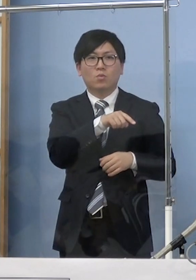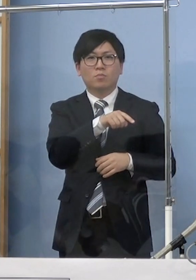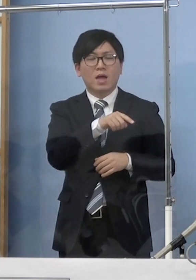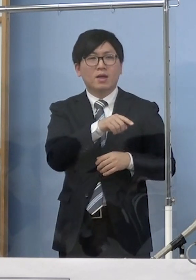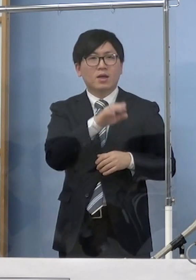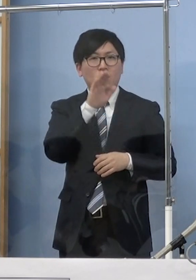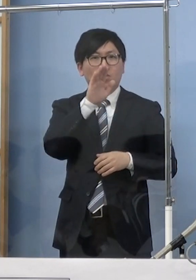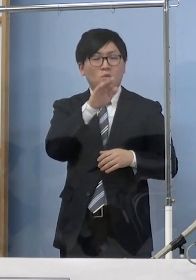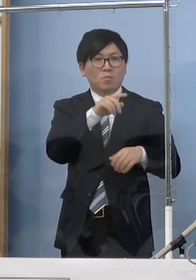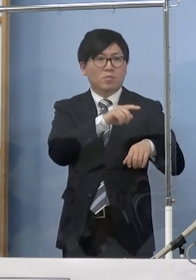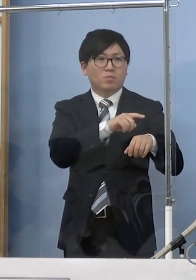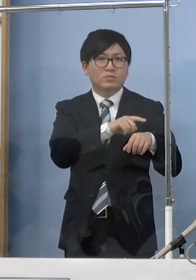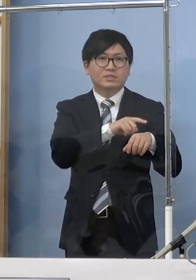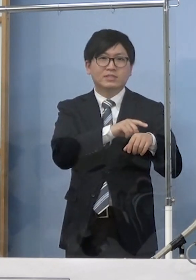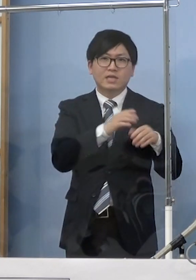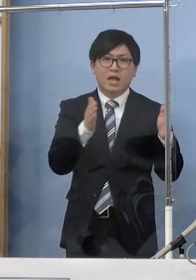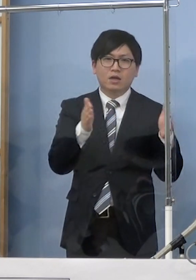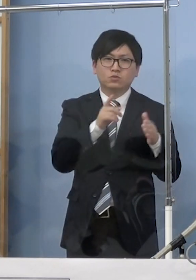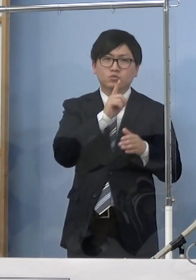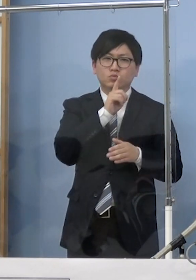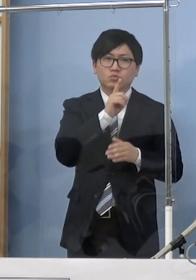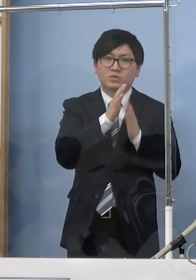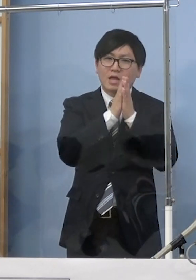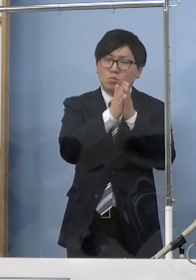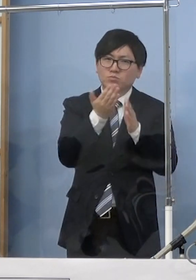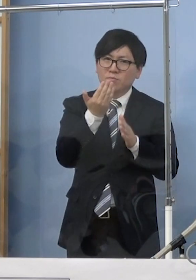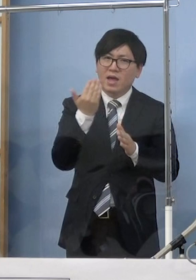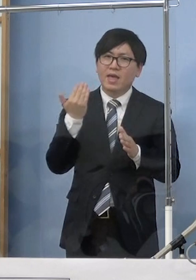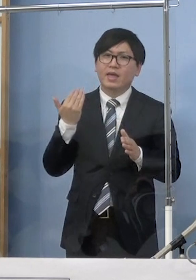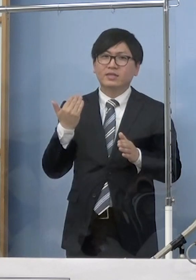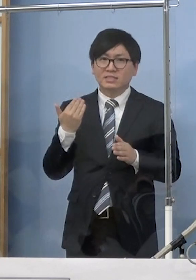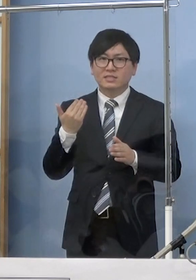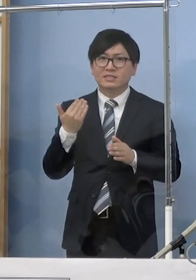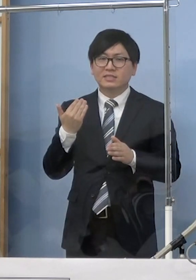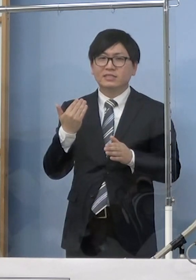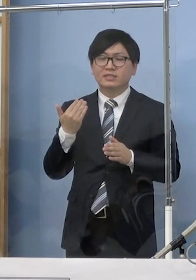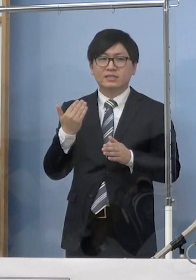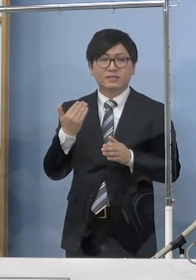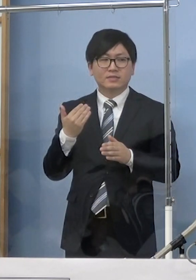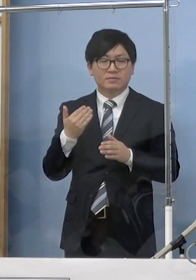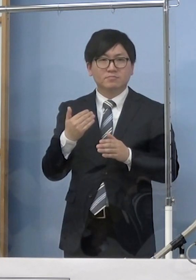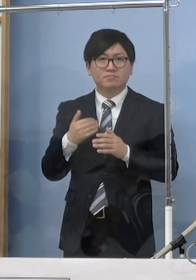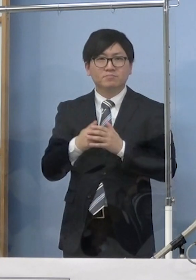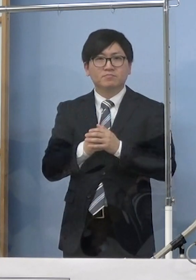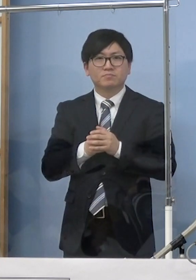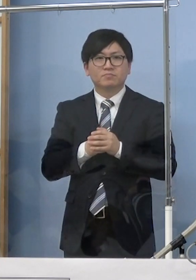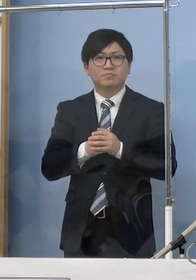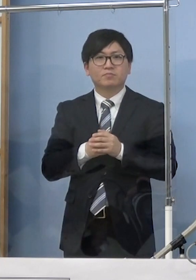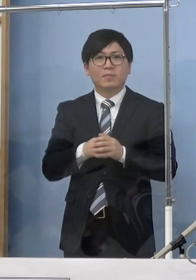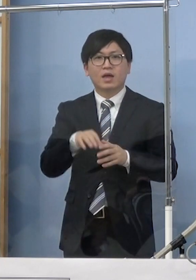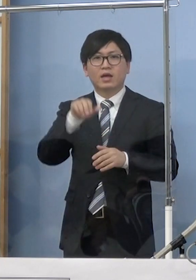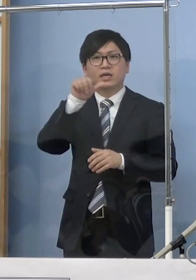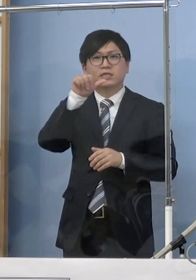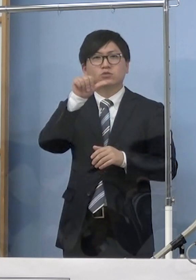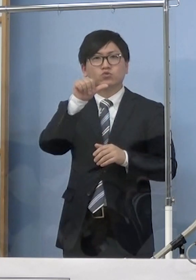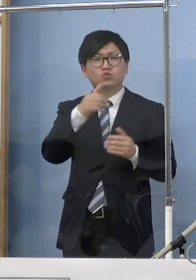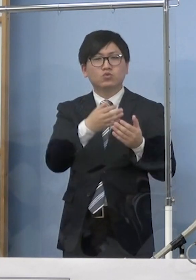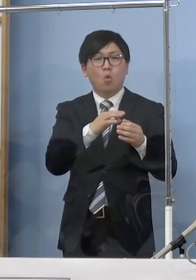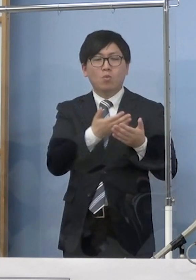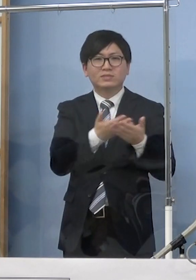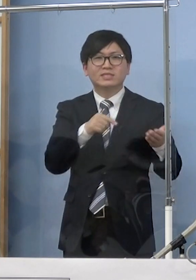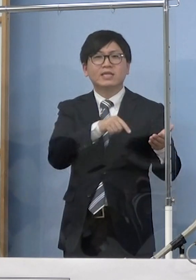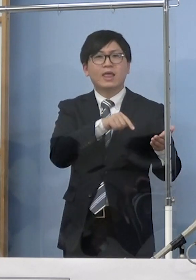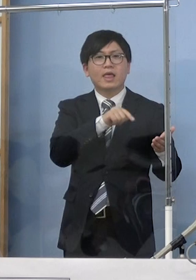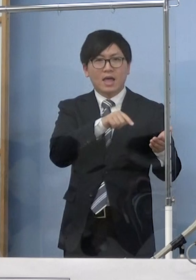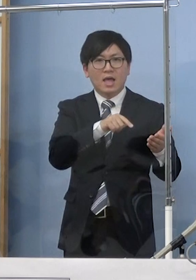れないといった翌日というよりも、まあ、そうしたトレンドが出てきておりましたので、まずはその時には5つのお店が服装するという